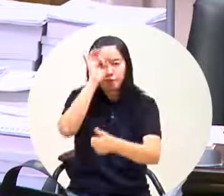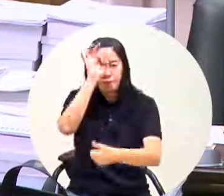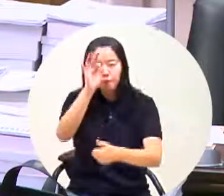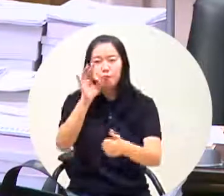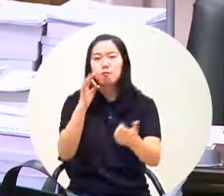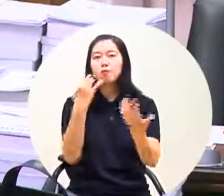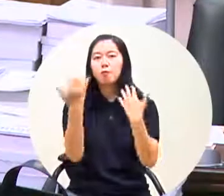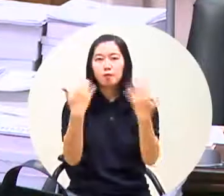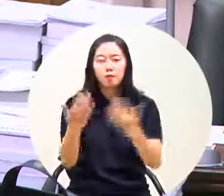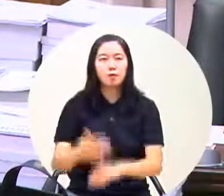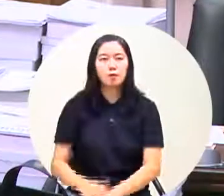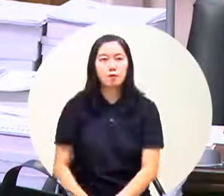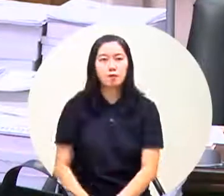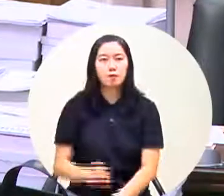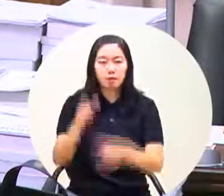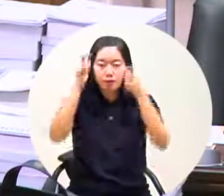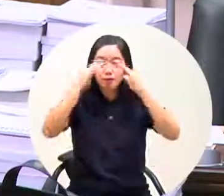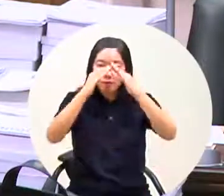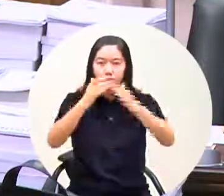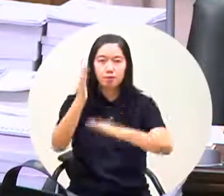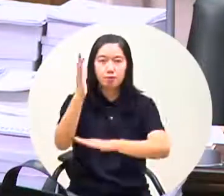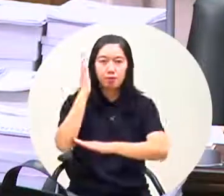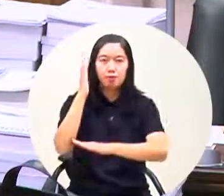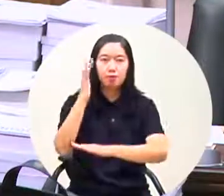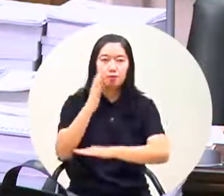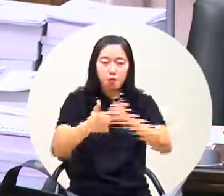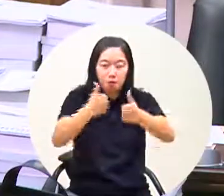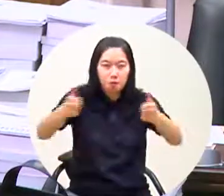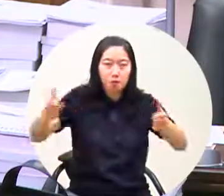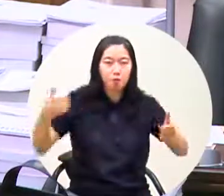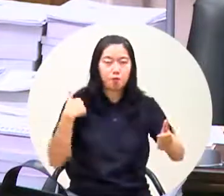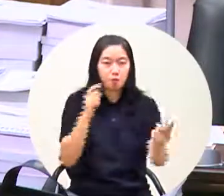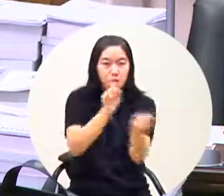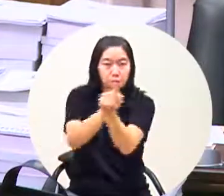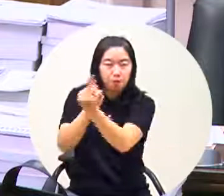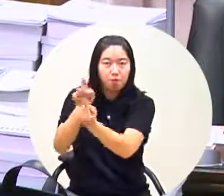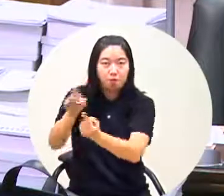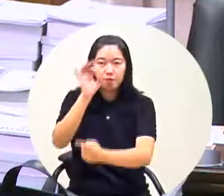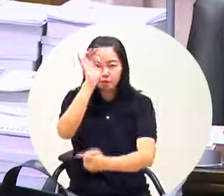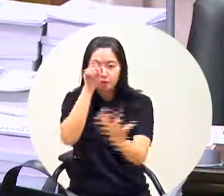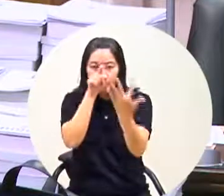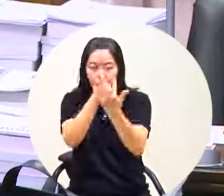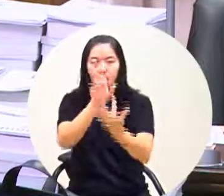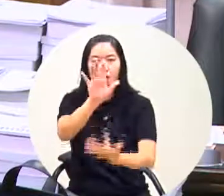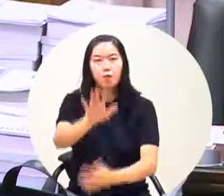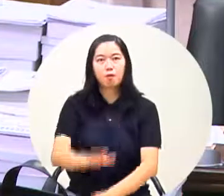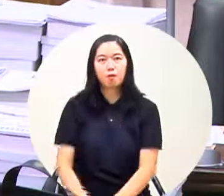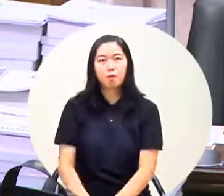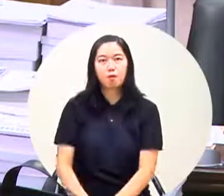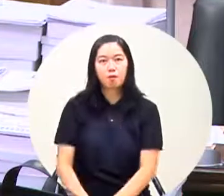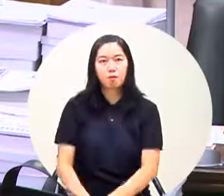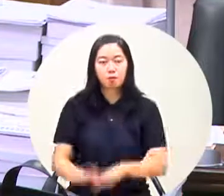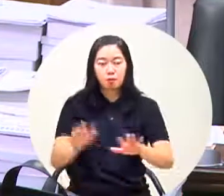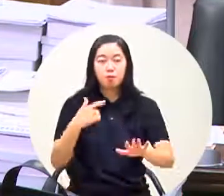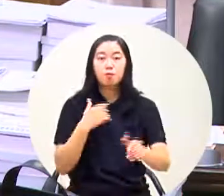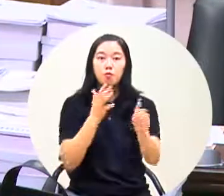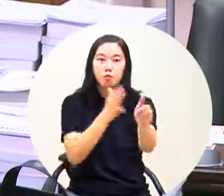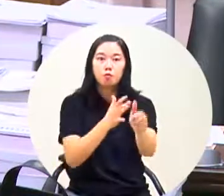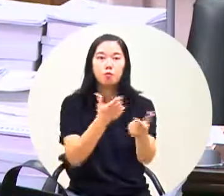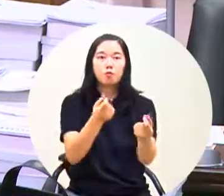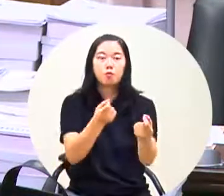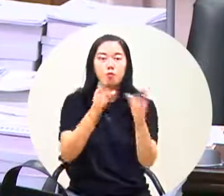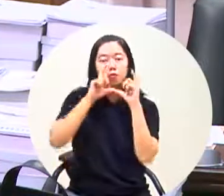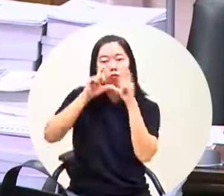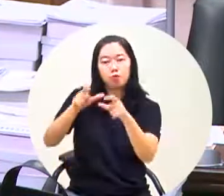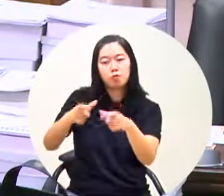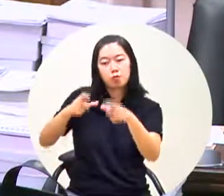看到。我告诉你，高雄市政府所有的局处，他们面对的人都有看到， 就今天我问你，你的答案还是那样，